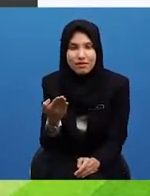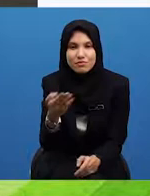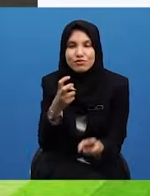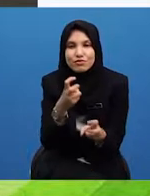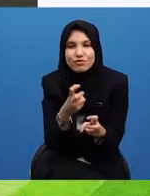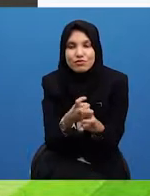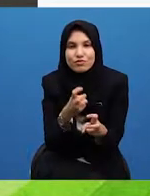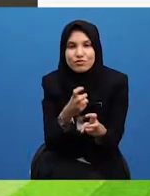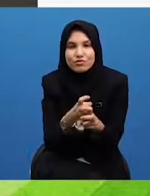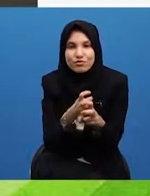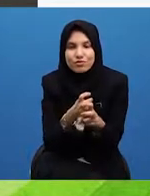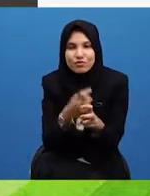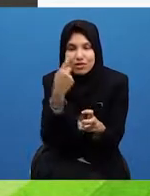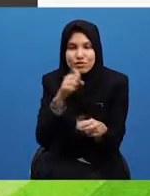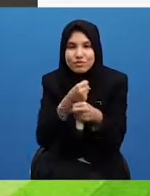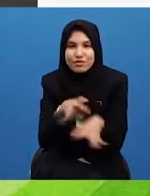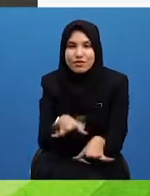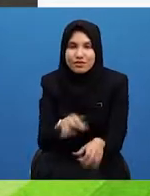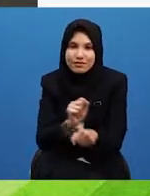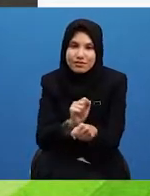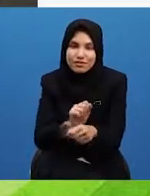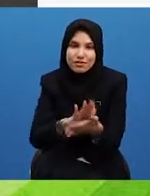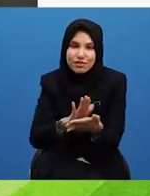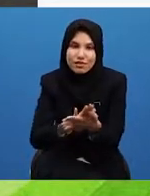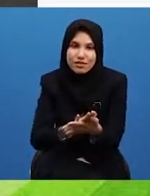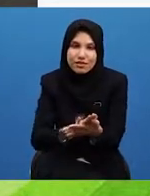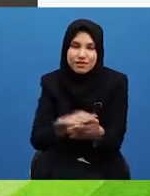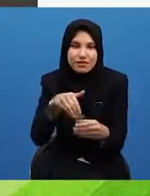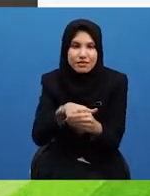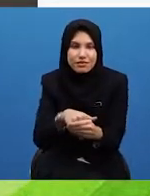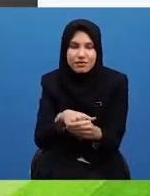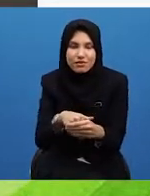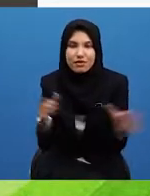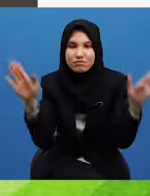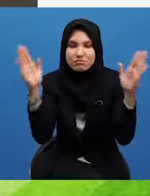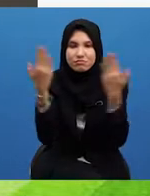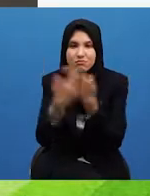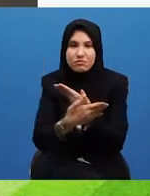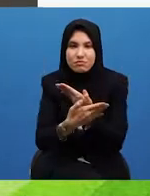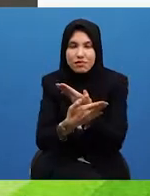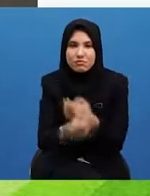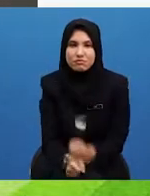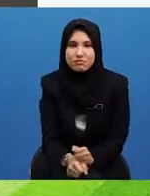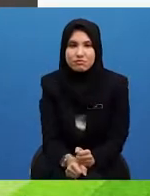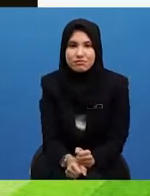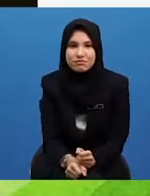dapat menyiapkan kerja-kerja sekolah dalam gelap sehingga kan kamu